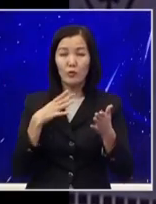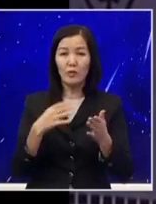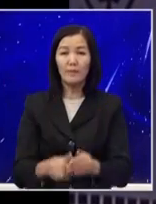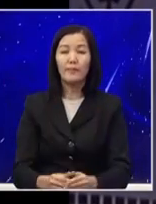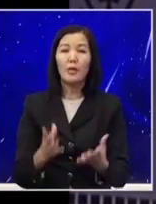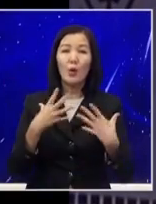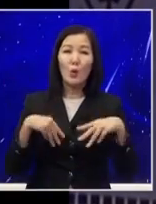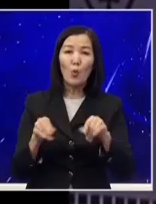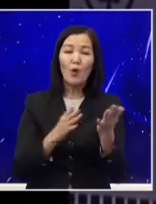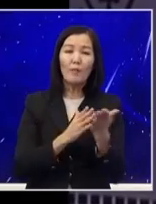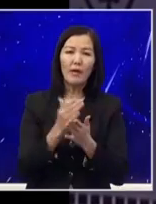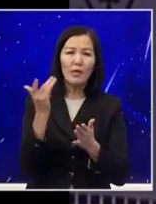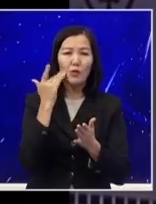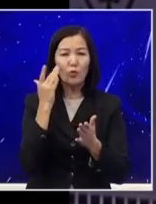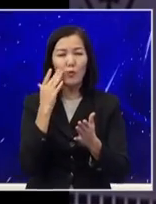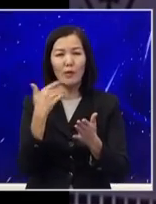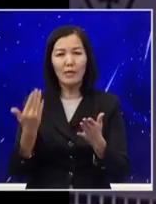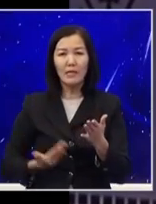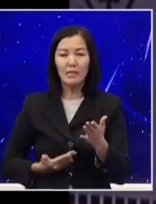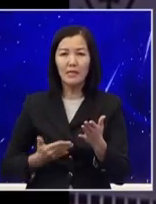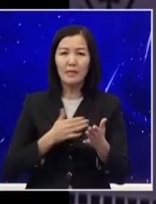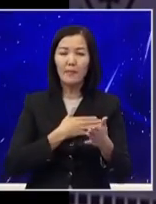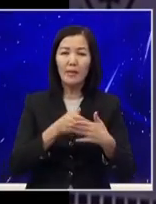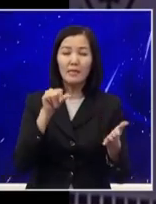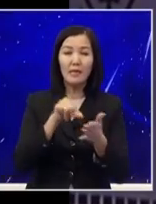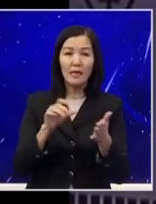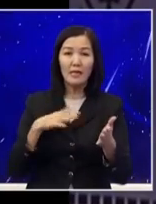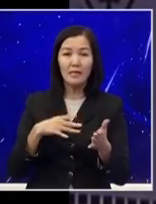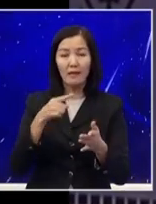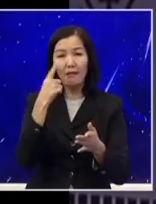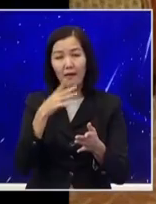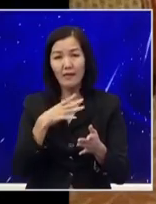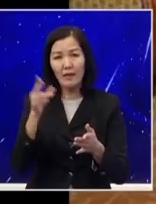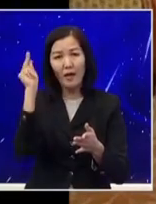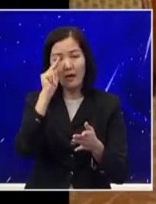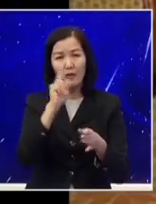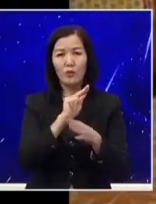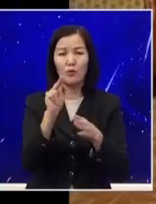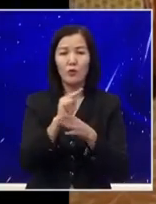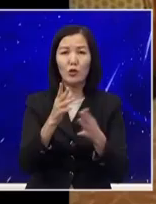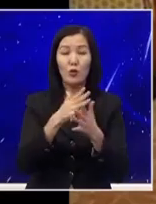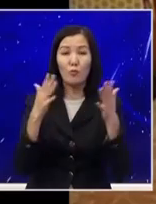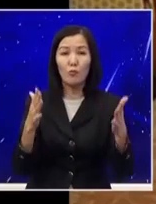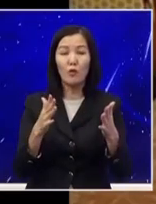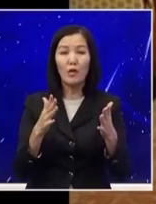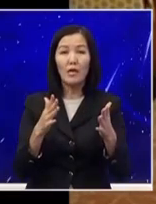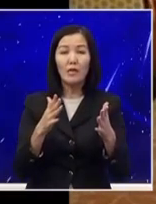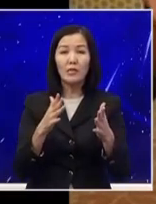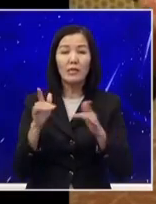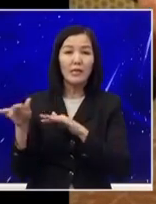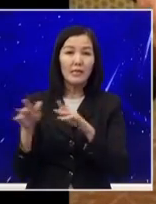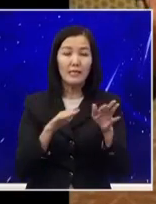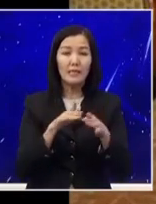Қоғам қайраткері үнемі қоғамның тыныс-тіршілігіне хабардар болып өтті. Айтары бар, үйретері мол. Сөзін іске асыра білген ел ағасы